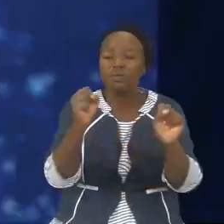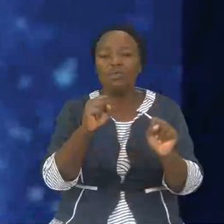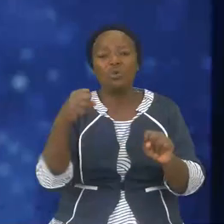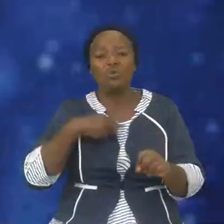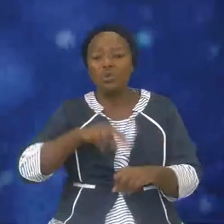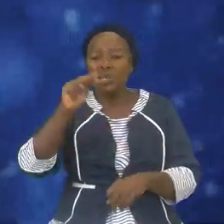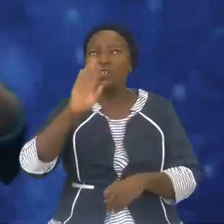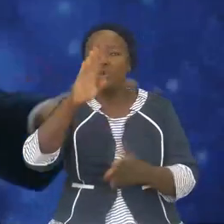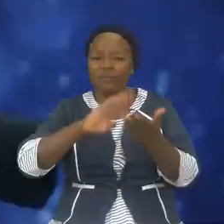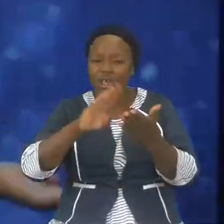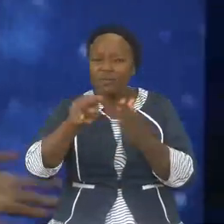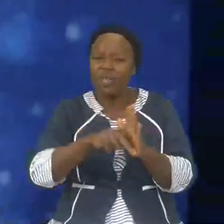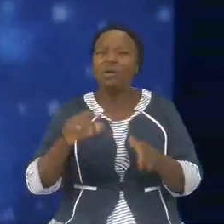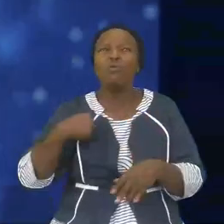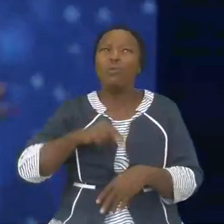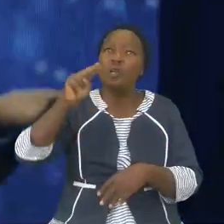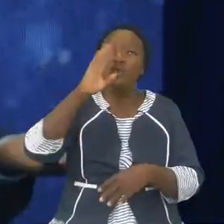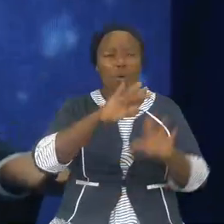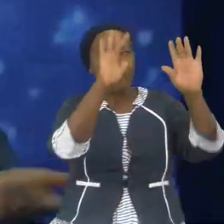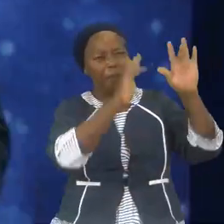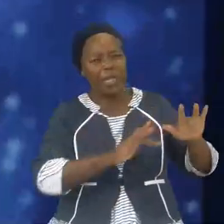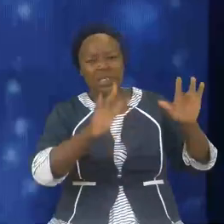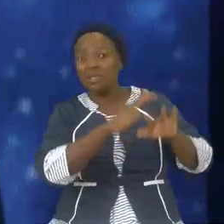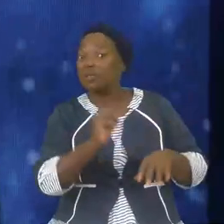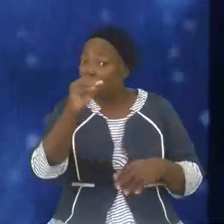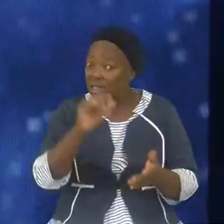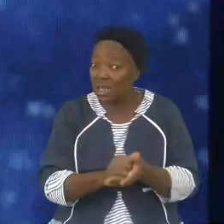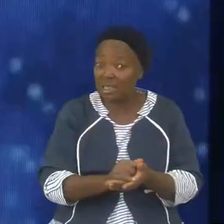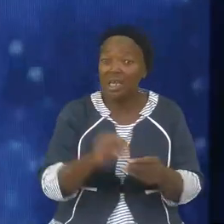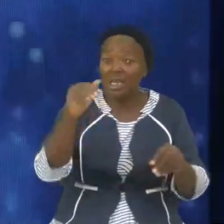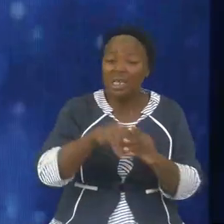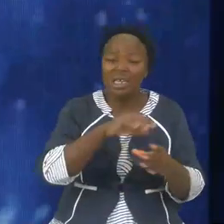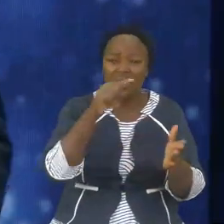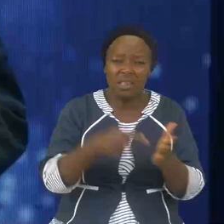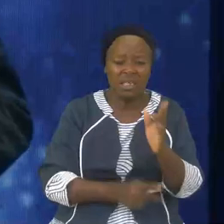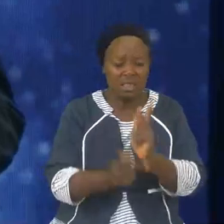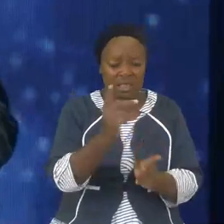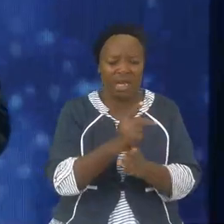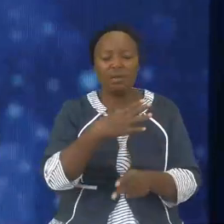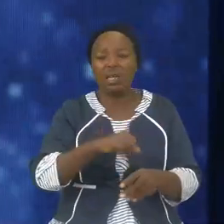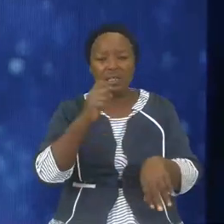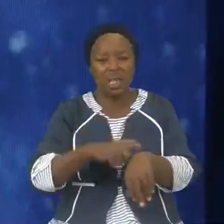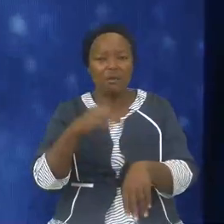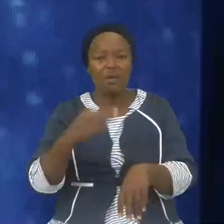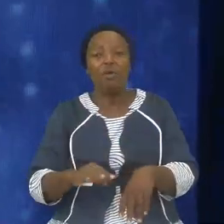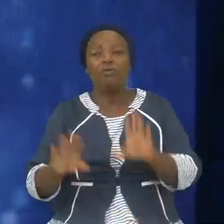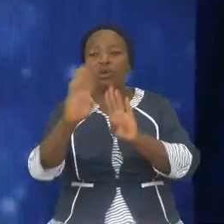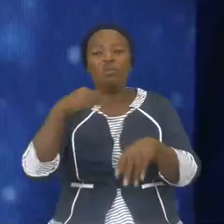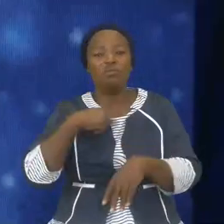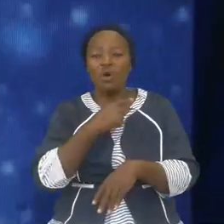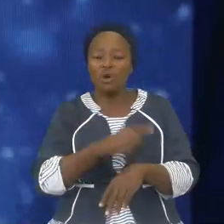ton salut, de ton pardon, de ta miséricorde, pour que dans ce temps de détresse,